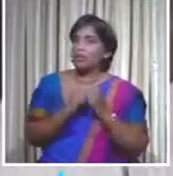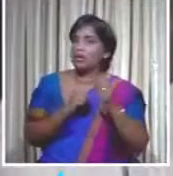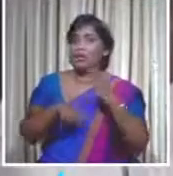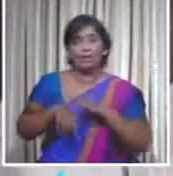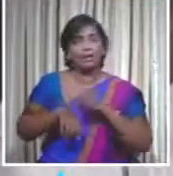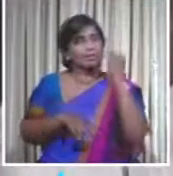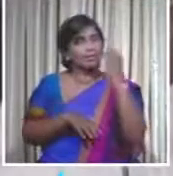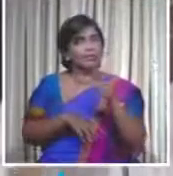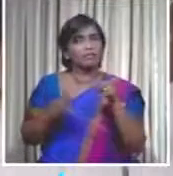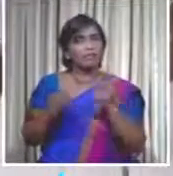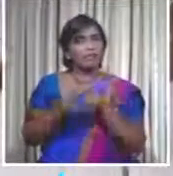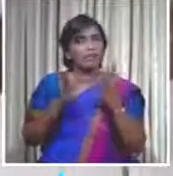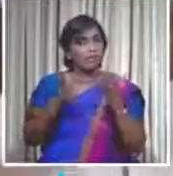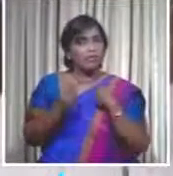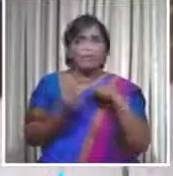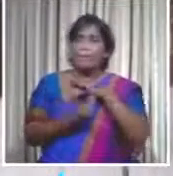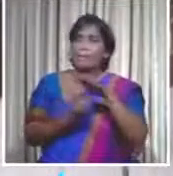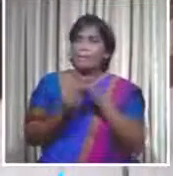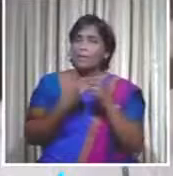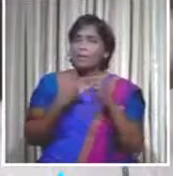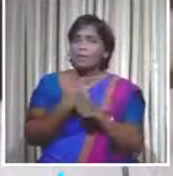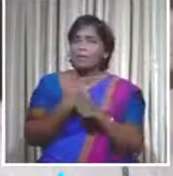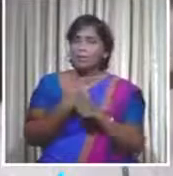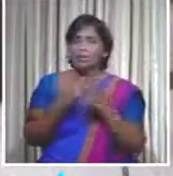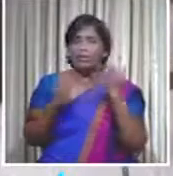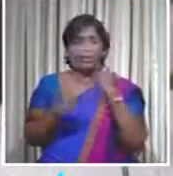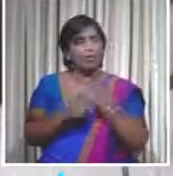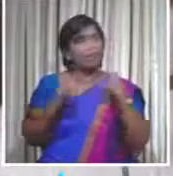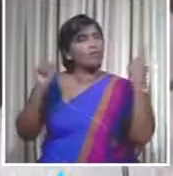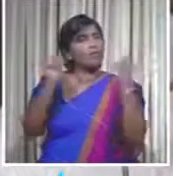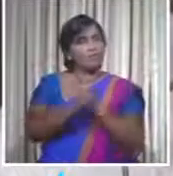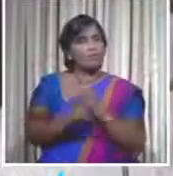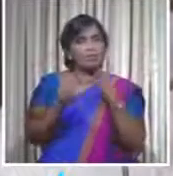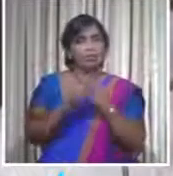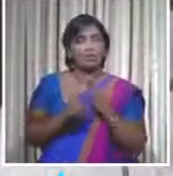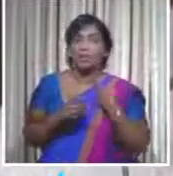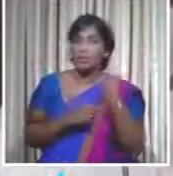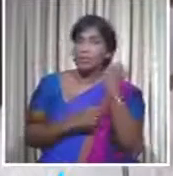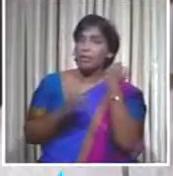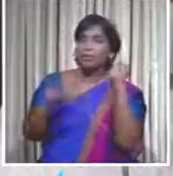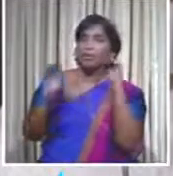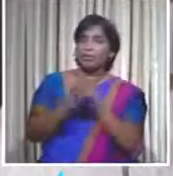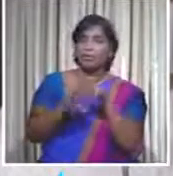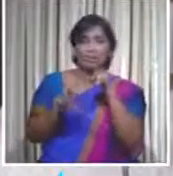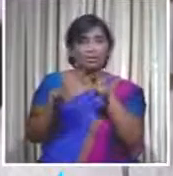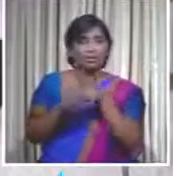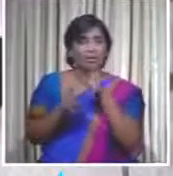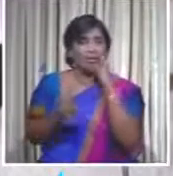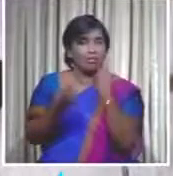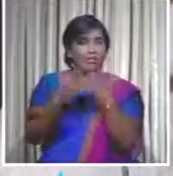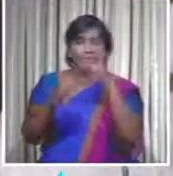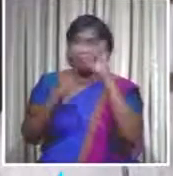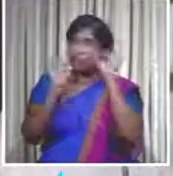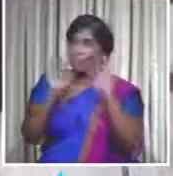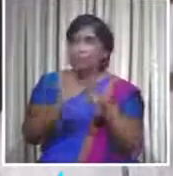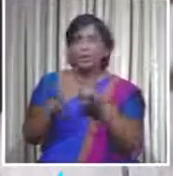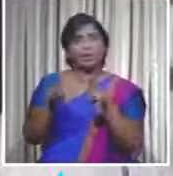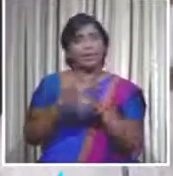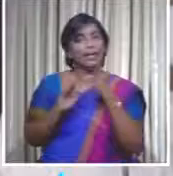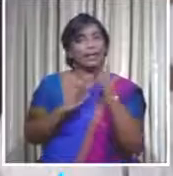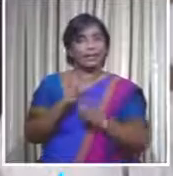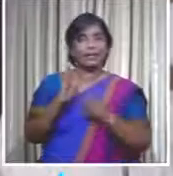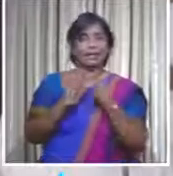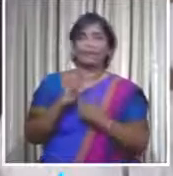දෙන්න. ඒකට අවශ්‍ය පරිසරය හදන්න. මොන ආණ්ඩු මාරු වුණත් අපි බලයට ආවත් ඒවට ඇඟිලි නොගහන විදියට නීති